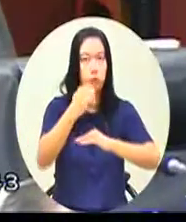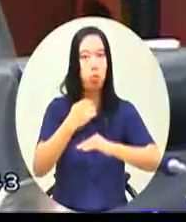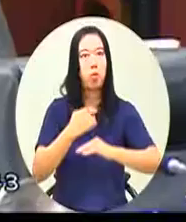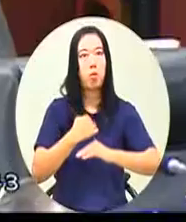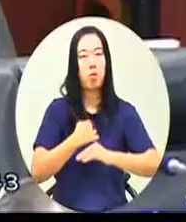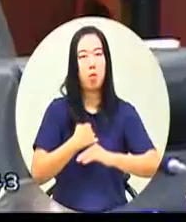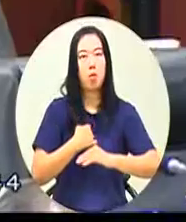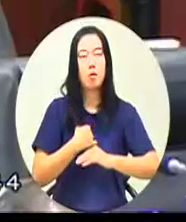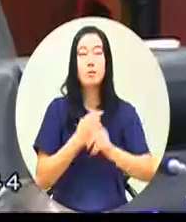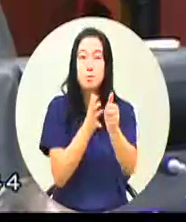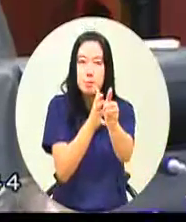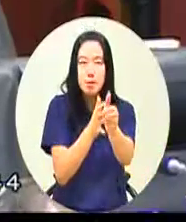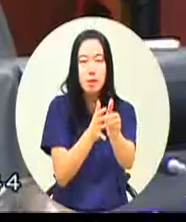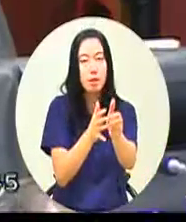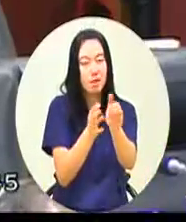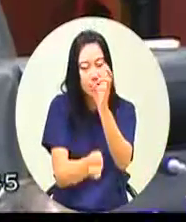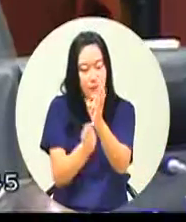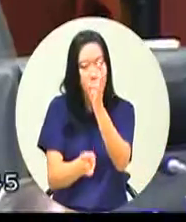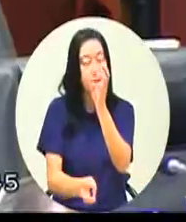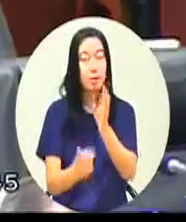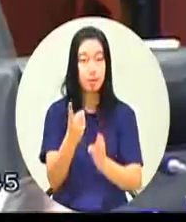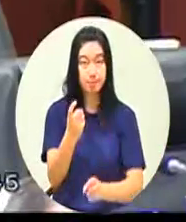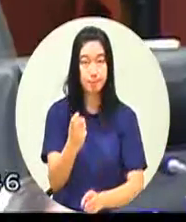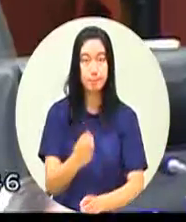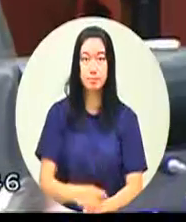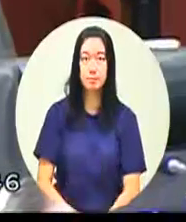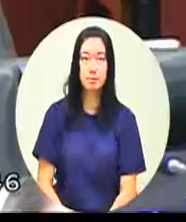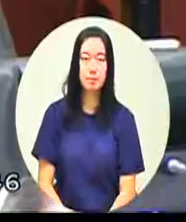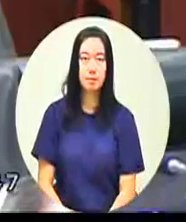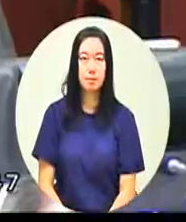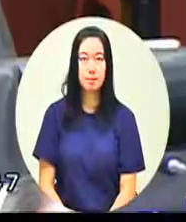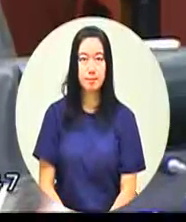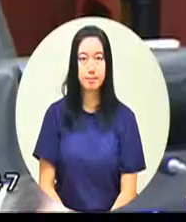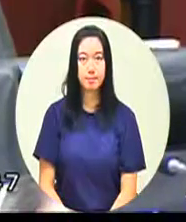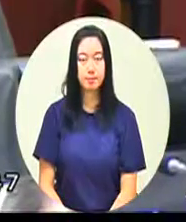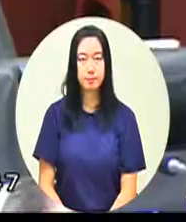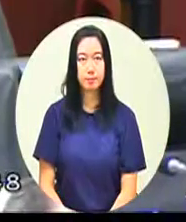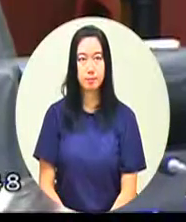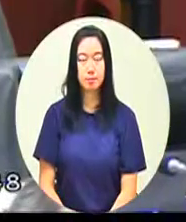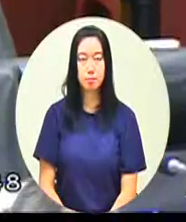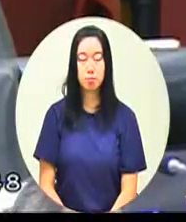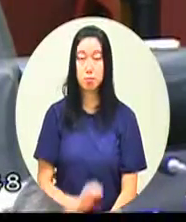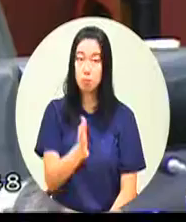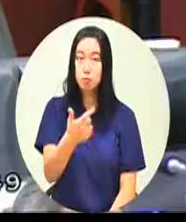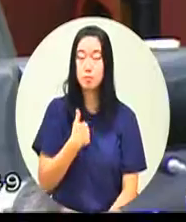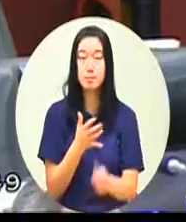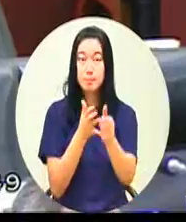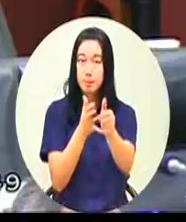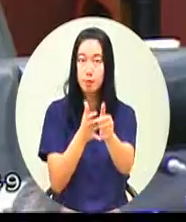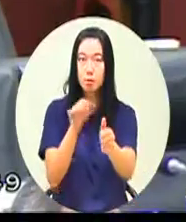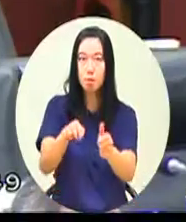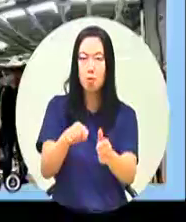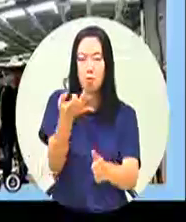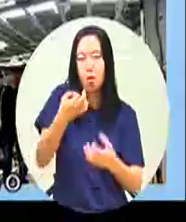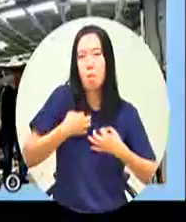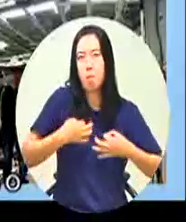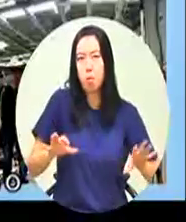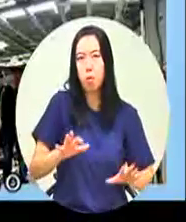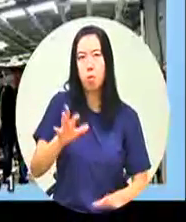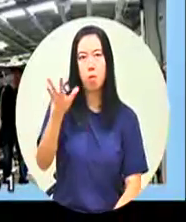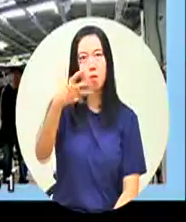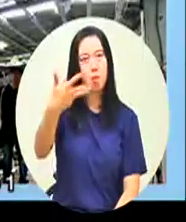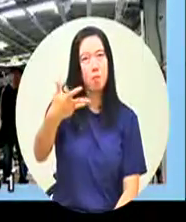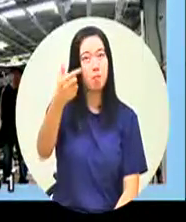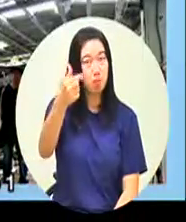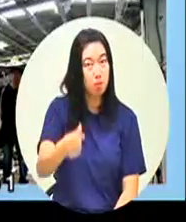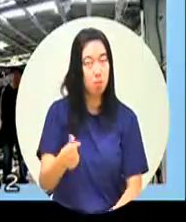有办法讲得非常非常详细哦。当然，在为什么我那一天讲到说为什么损失8亿元，那